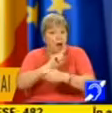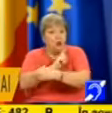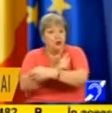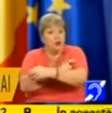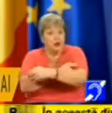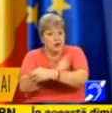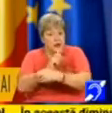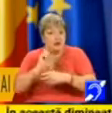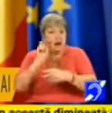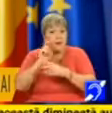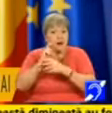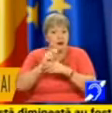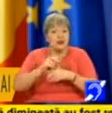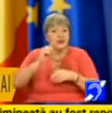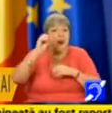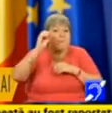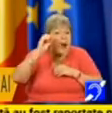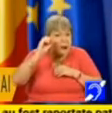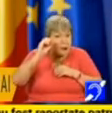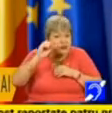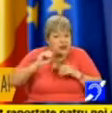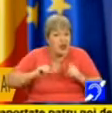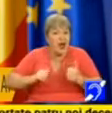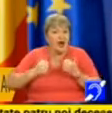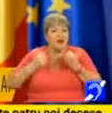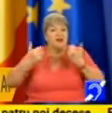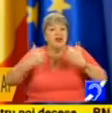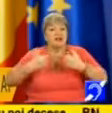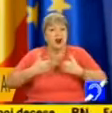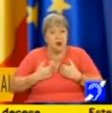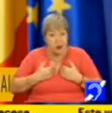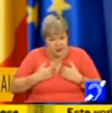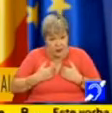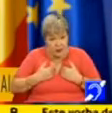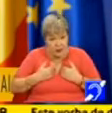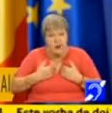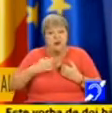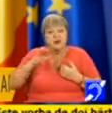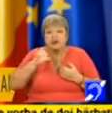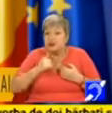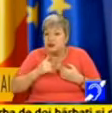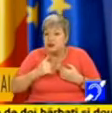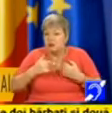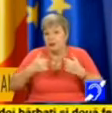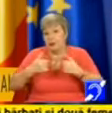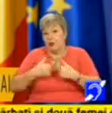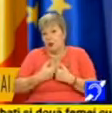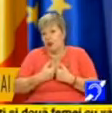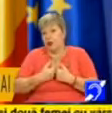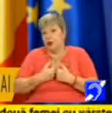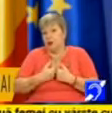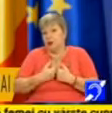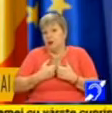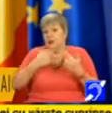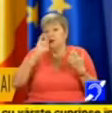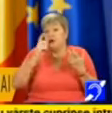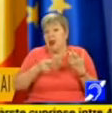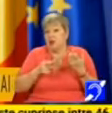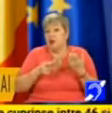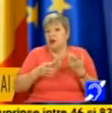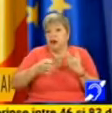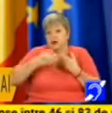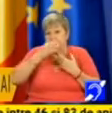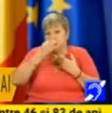implica mai puțin în viața fiecăruia și atunci responsabilitatea revine mai